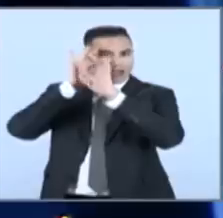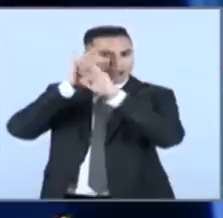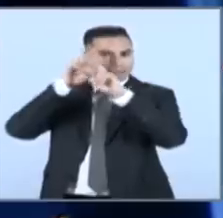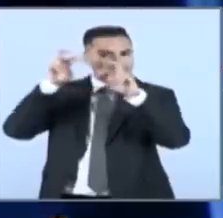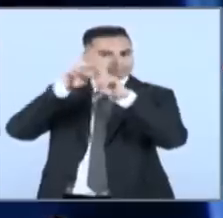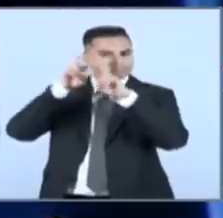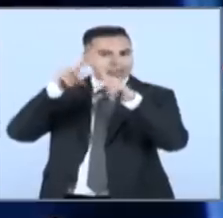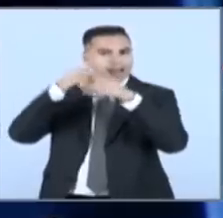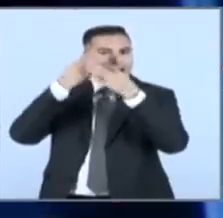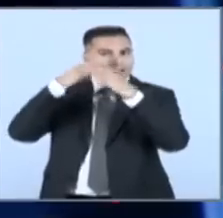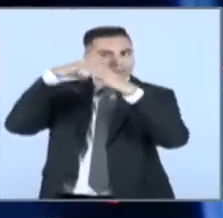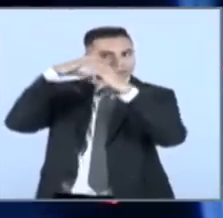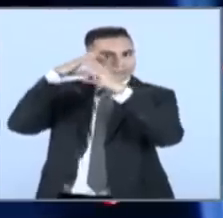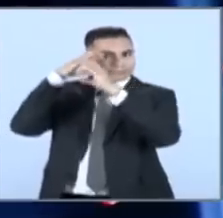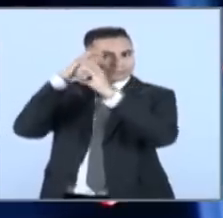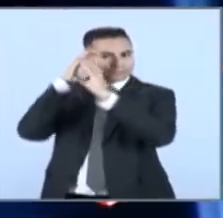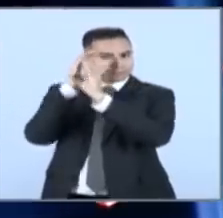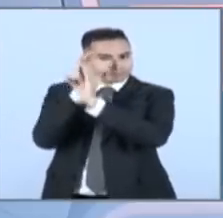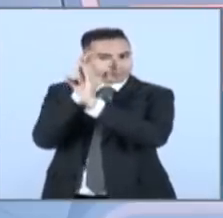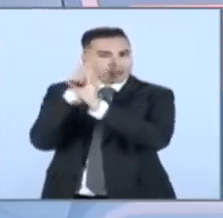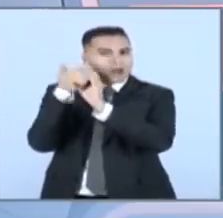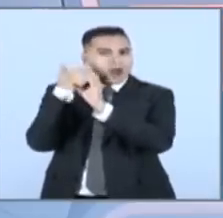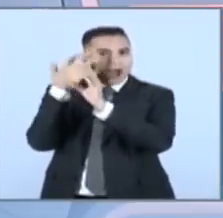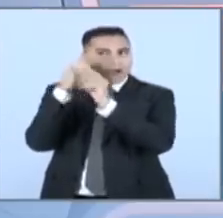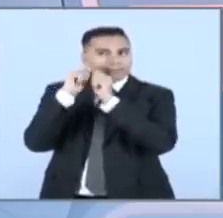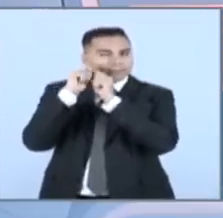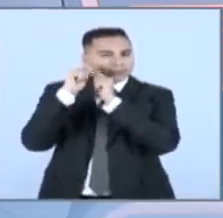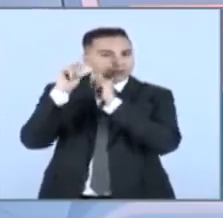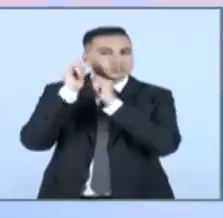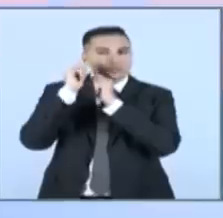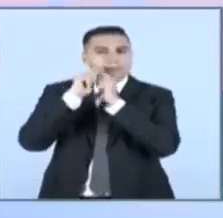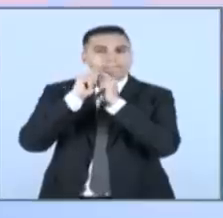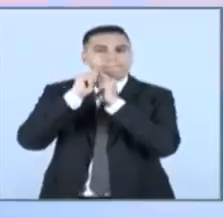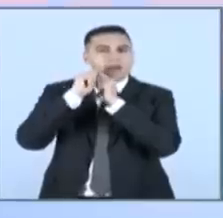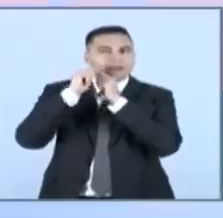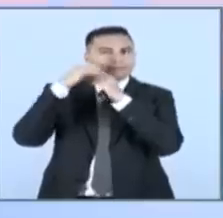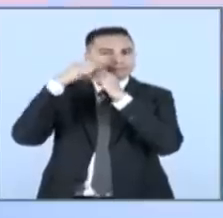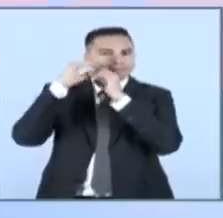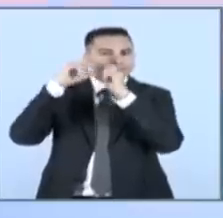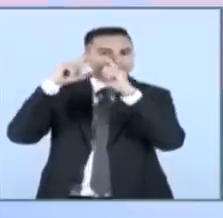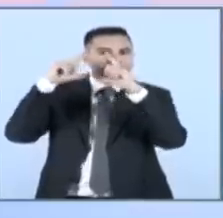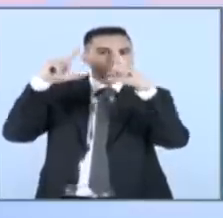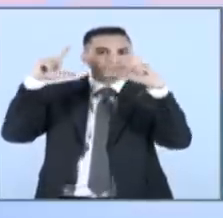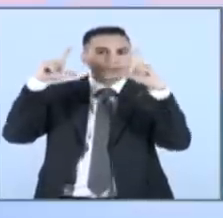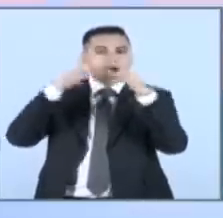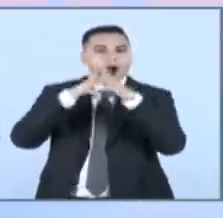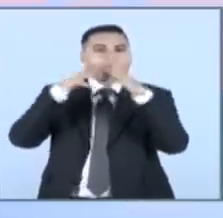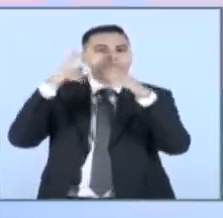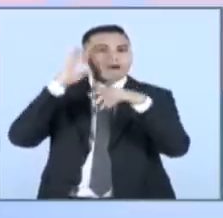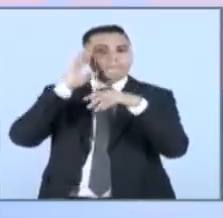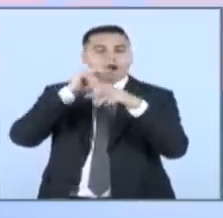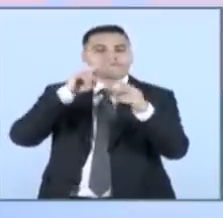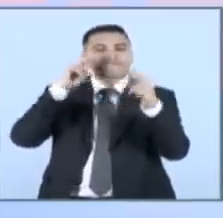بيتميز بفتحة عدسة قطرها 500 متر وهي الأكبر في العالم. إزاي